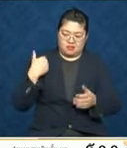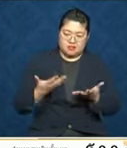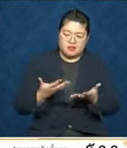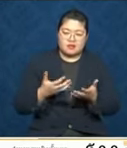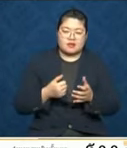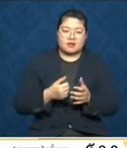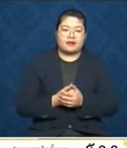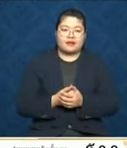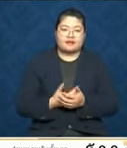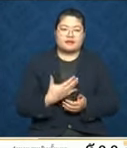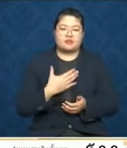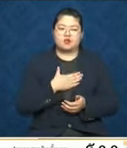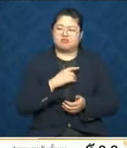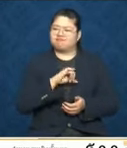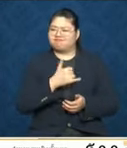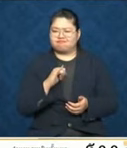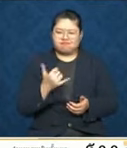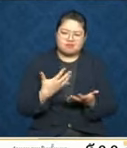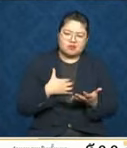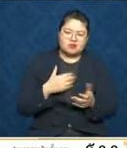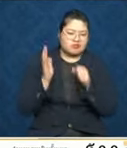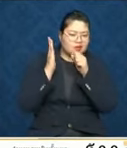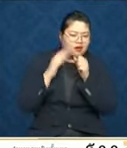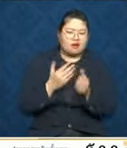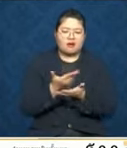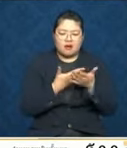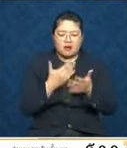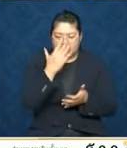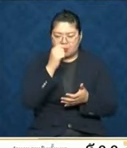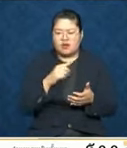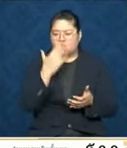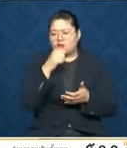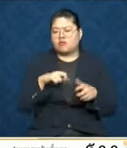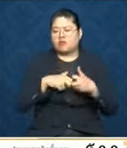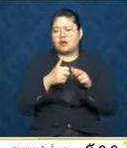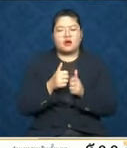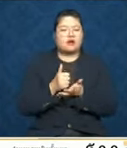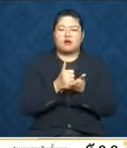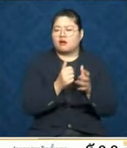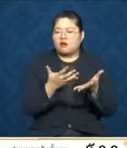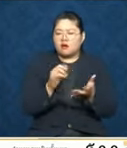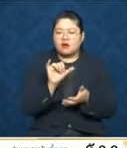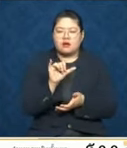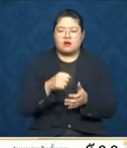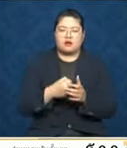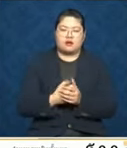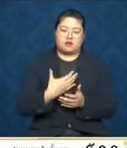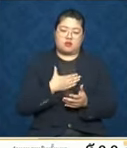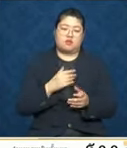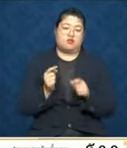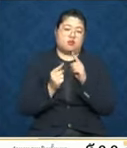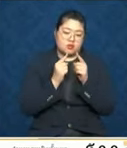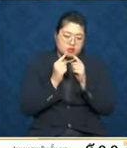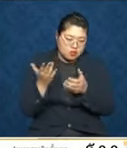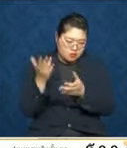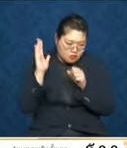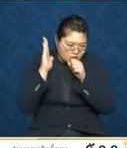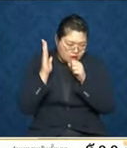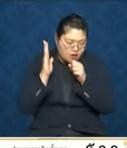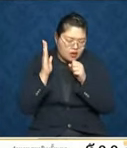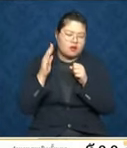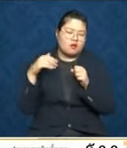พราะถ้าอย่างนั้นนี่ผมก็ไม่แน่ใจเหมือนกันว่าผมจะปรึกษาหารือไปทำไมถ้าเกิดยังไม่ได้รับการแก้ไขอะไรใดๆนะครับซึ่งเรื่องที่ผมปรึกษาหารือไปก็